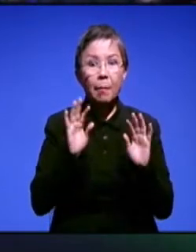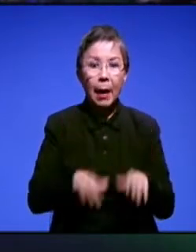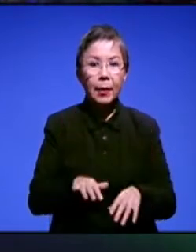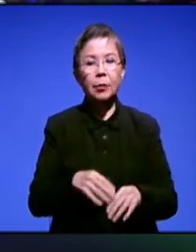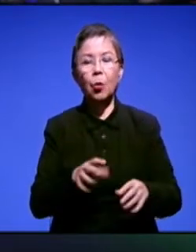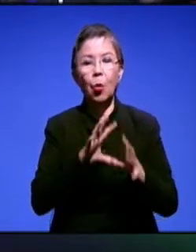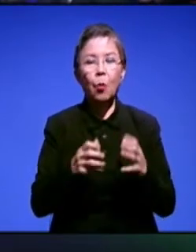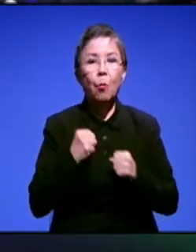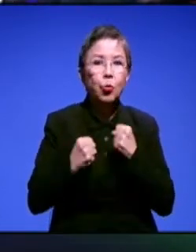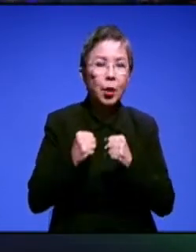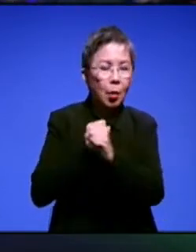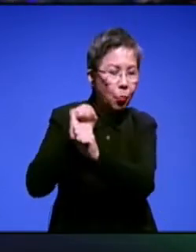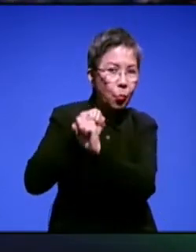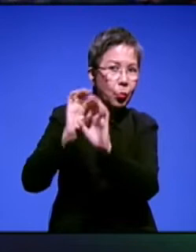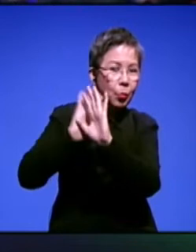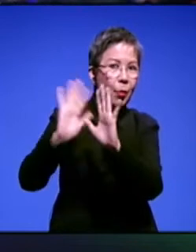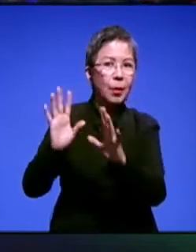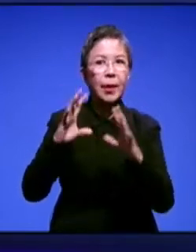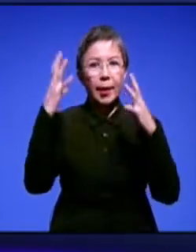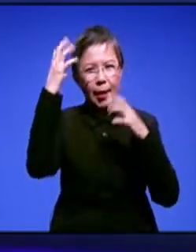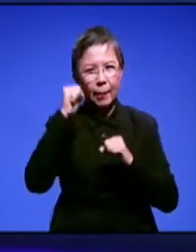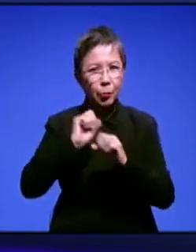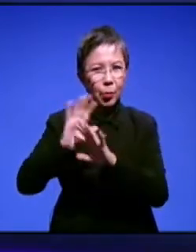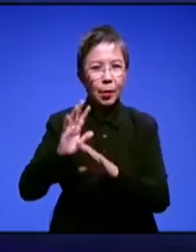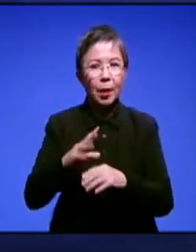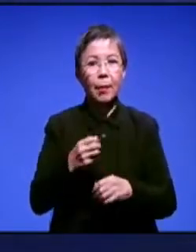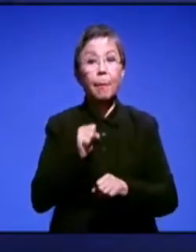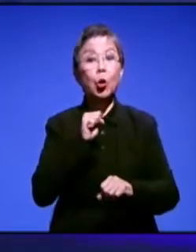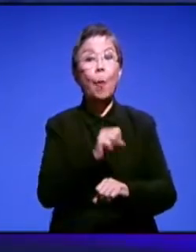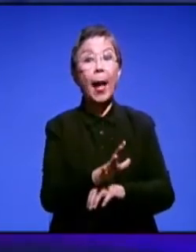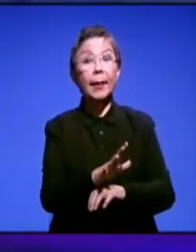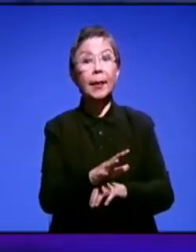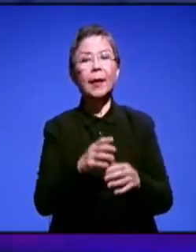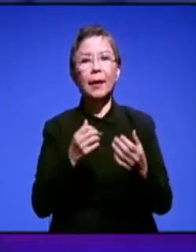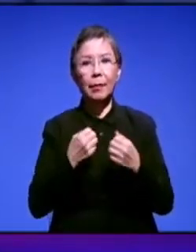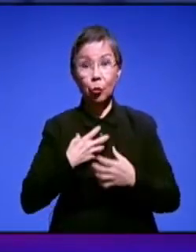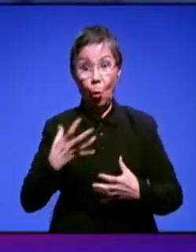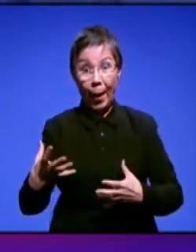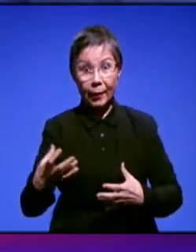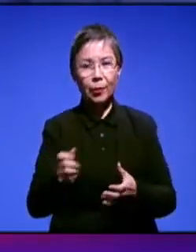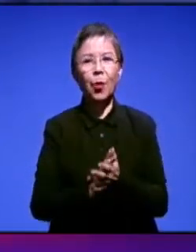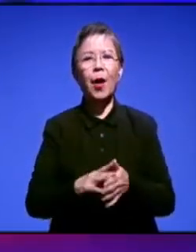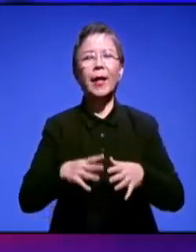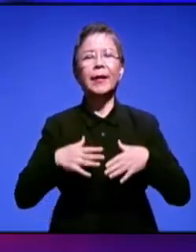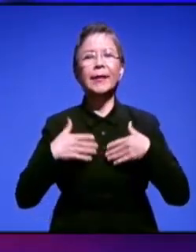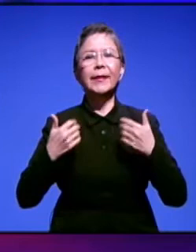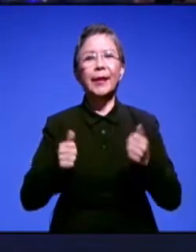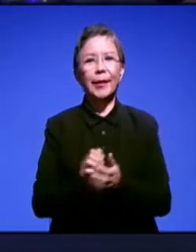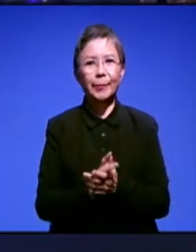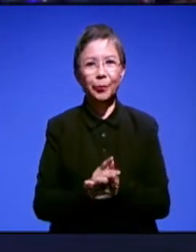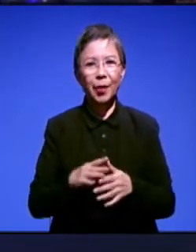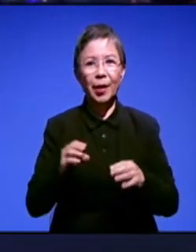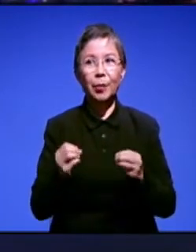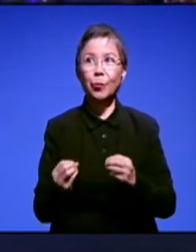diri dari belenggu aura kegelapan. Segera bertobat menjadi cara yang ampuh untuk melepas belenggu angkara murka. Ini diwujudkan